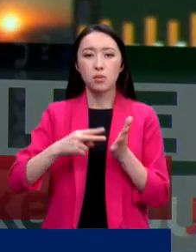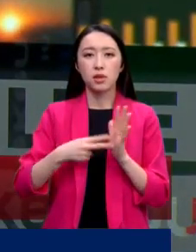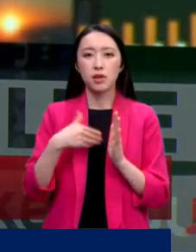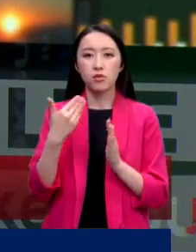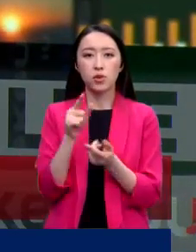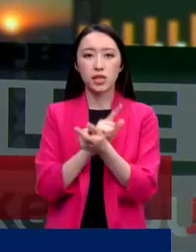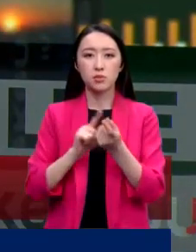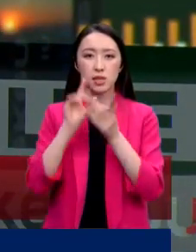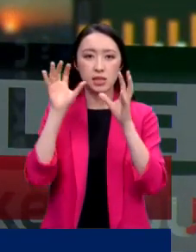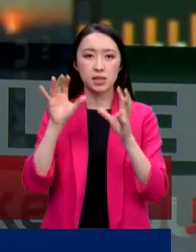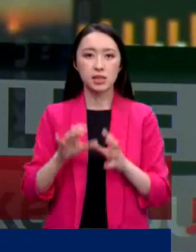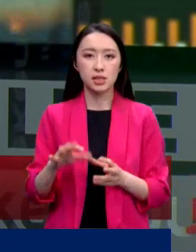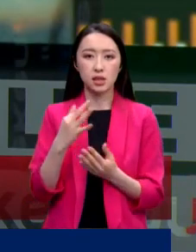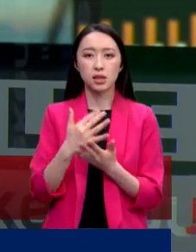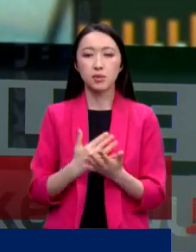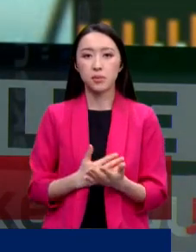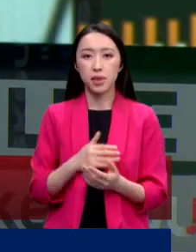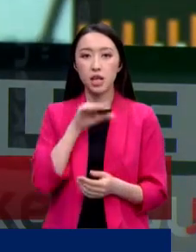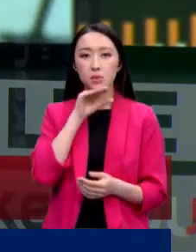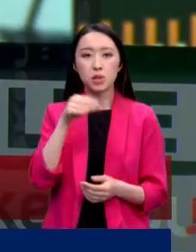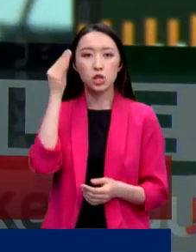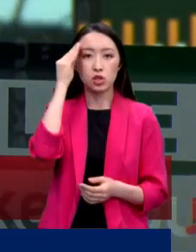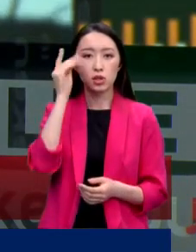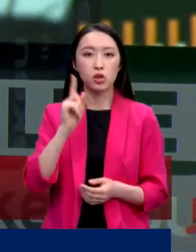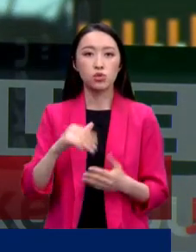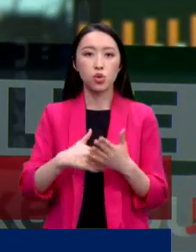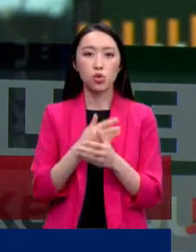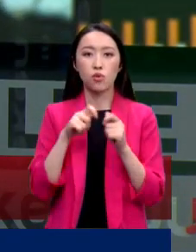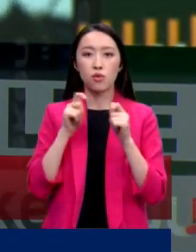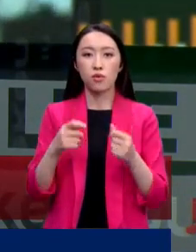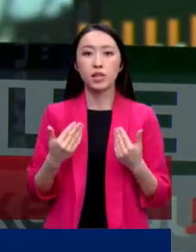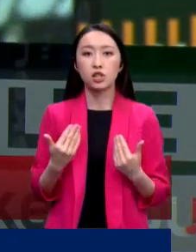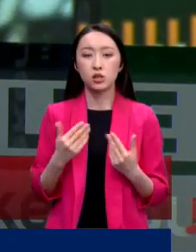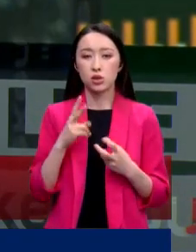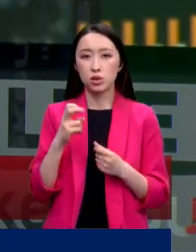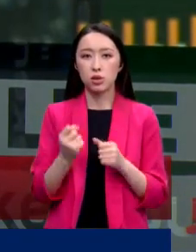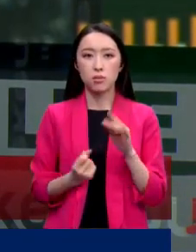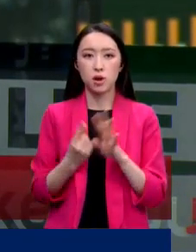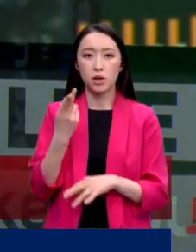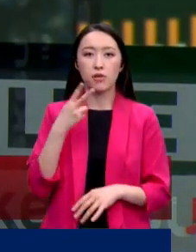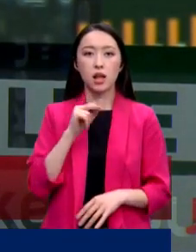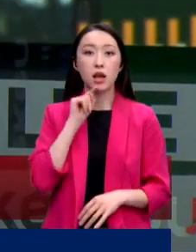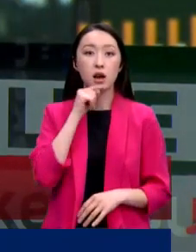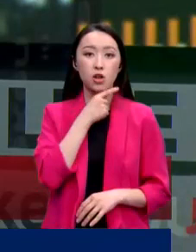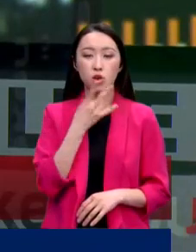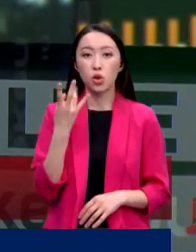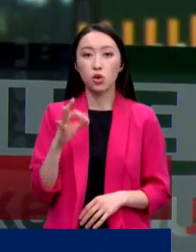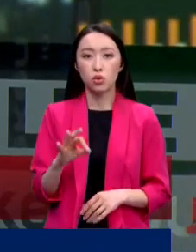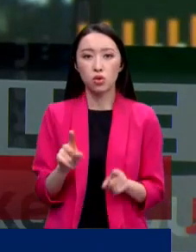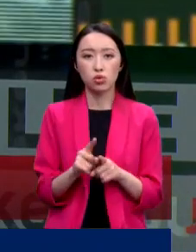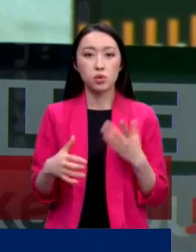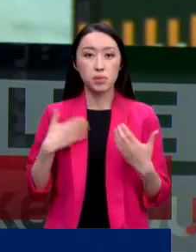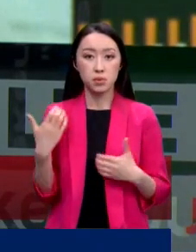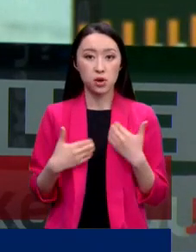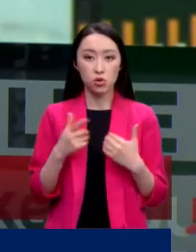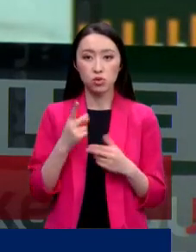изменений в законе об агломерациях. Эксперты считают, что нововведение – настоящий прорыв для экономики. Но при этом обеспокоены,